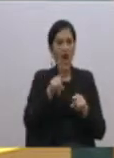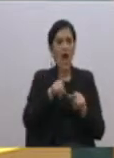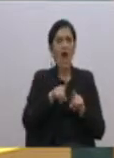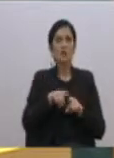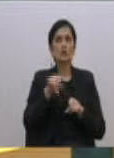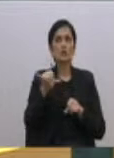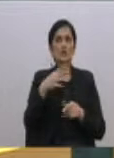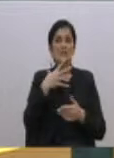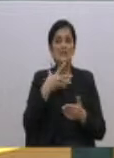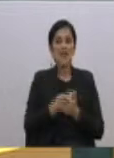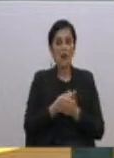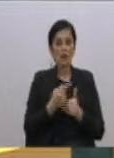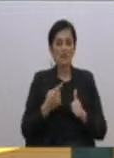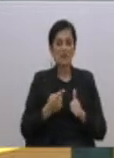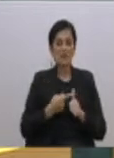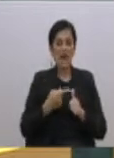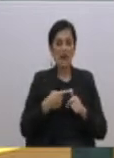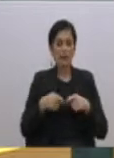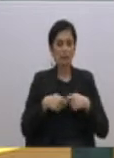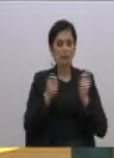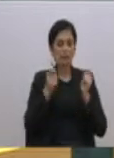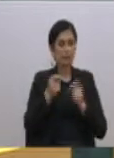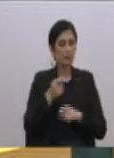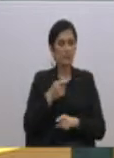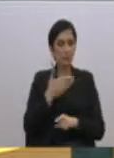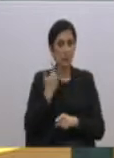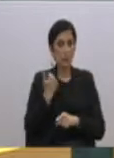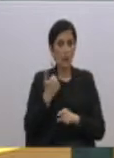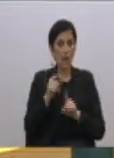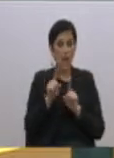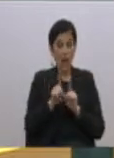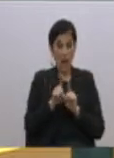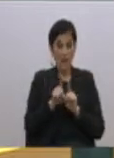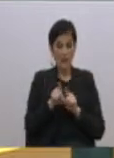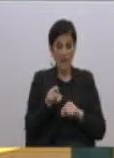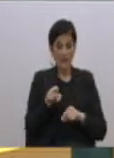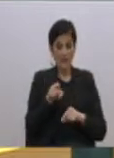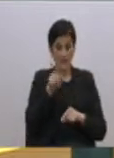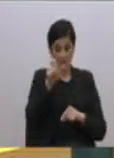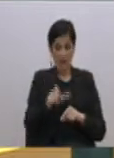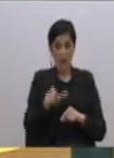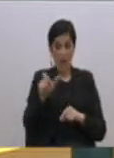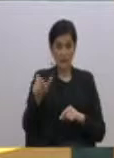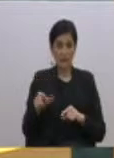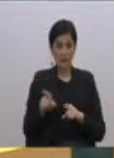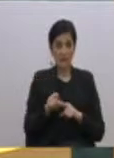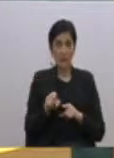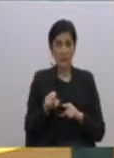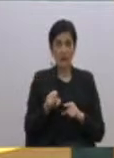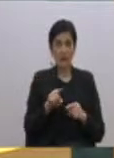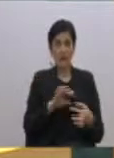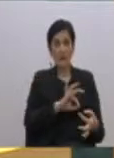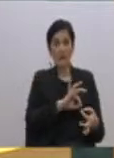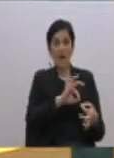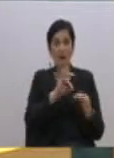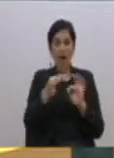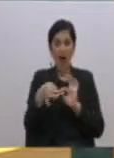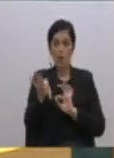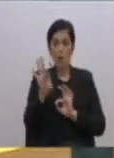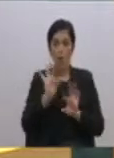aruhir sakutari sahelis gafuceva. Aseti sazogadoeba, aseti halhizgan, a complect ebnen